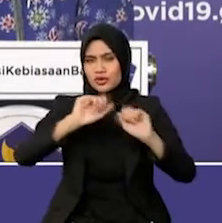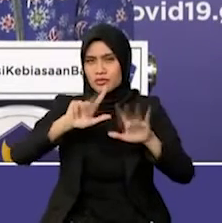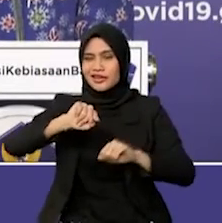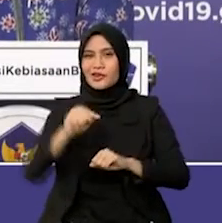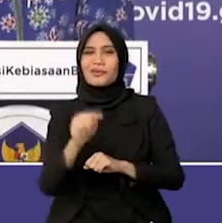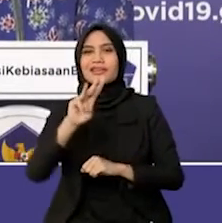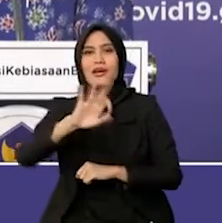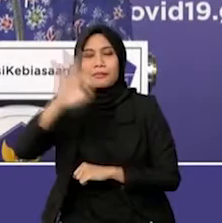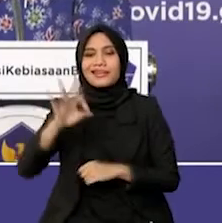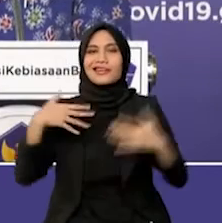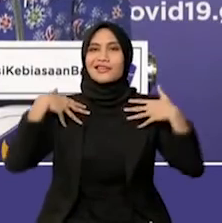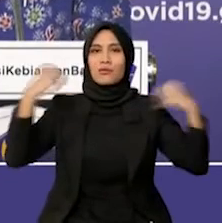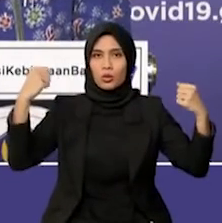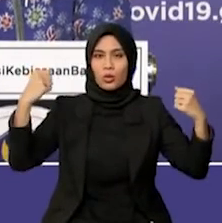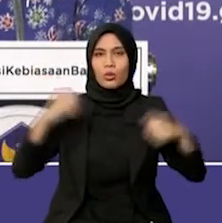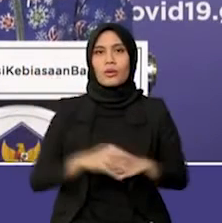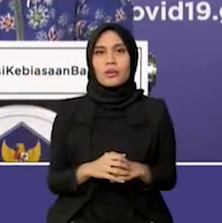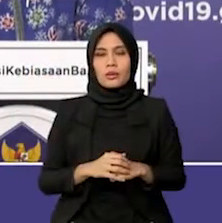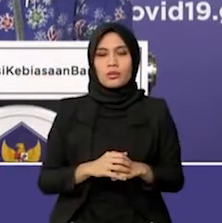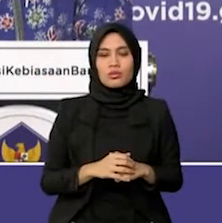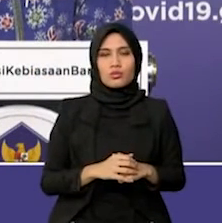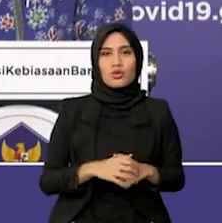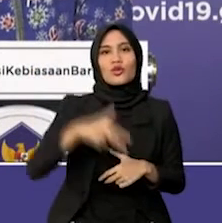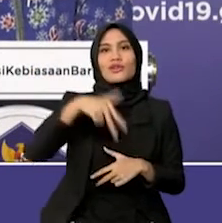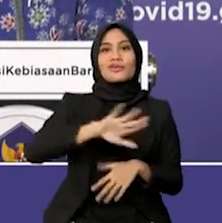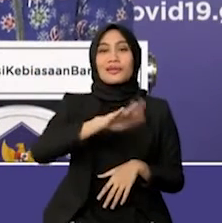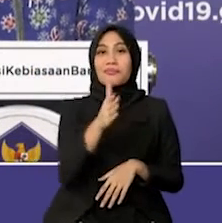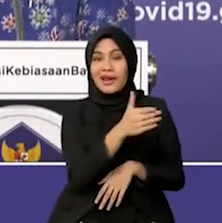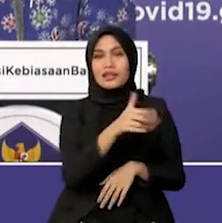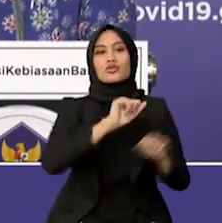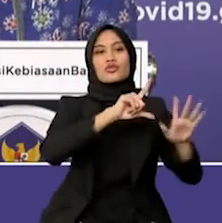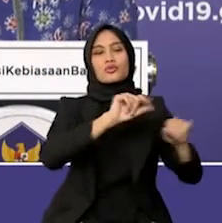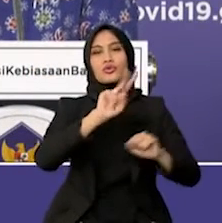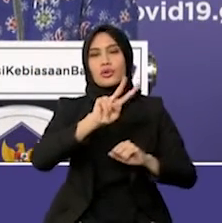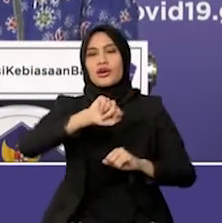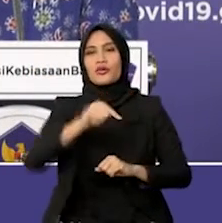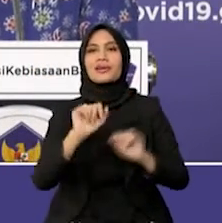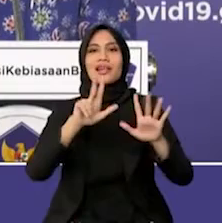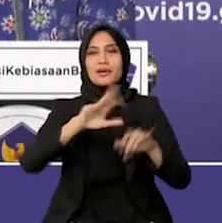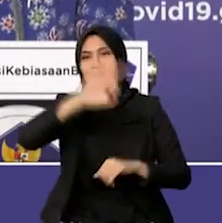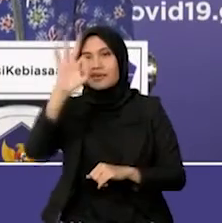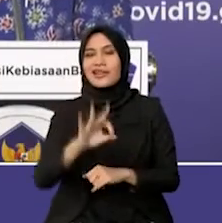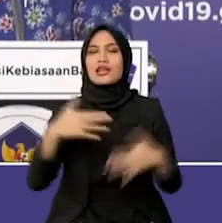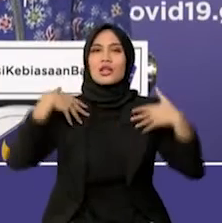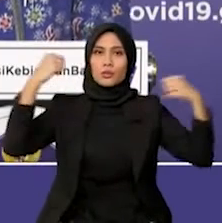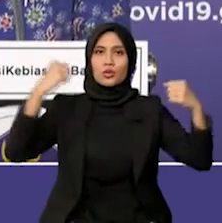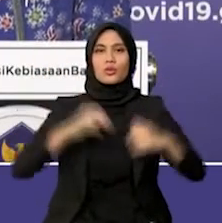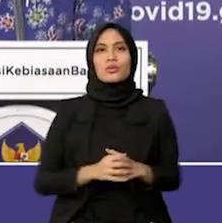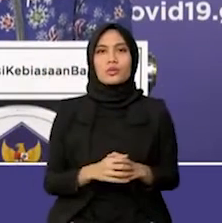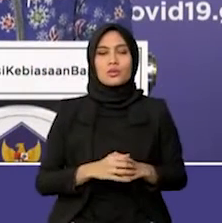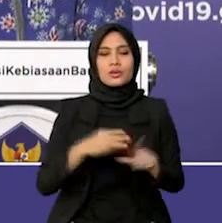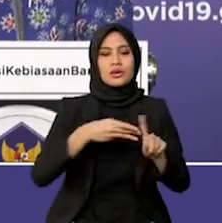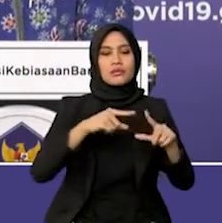koma tiga persen yang sembuh kemudian Sulawesi Barat 72.com Delapan persen kasus sembuh